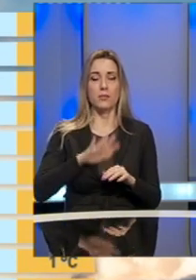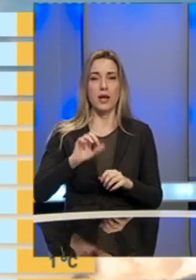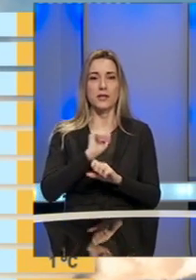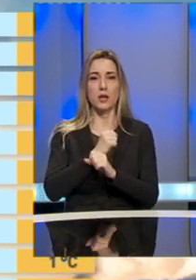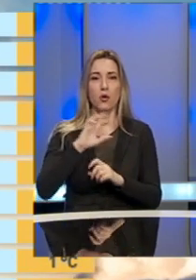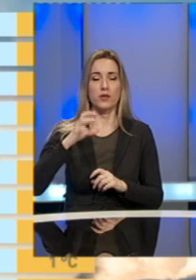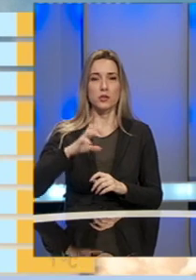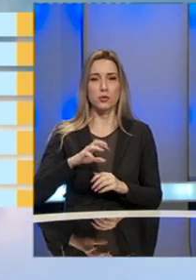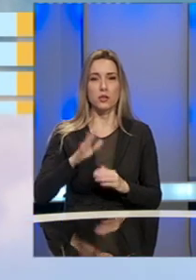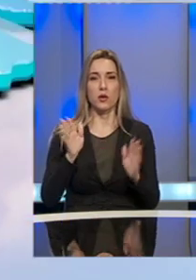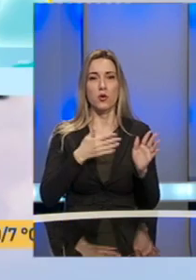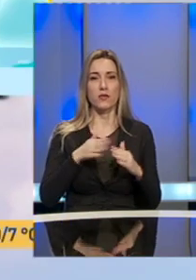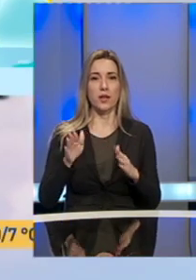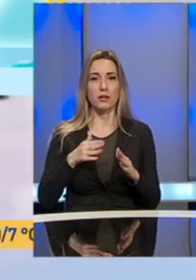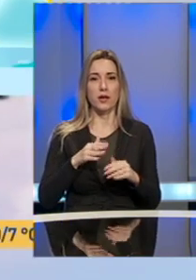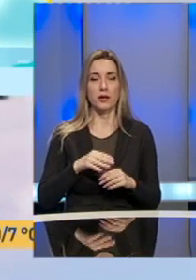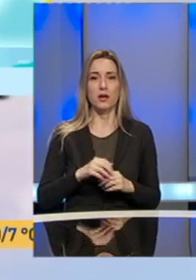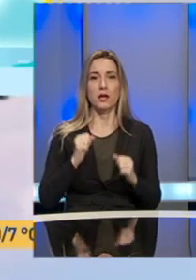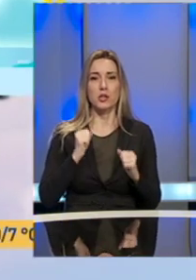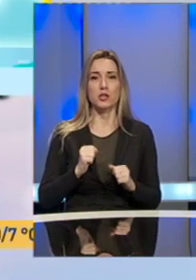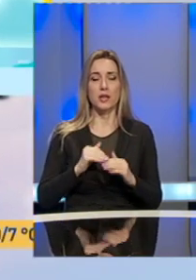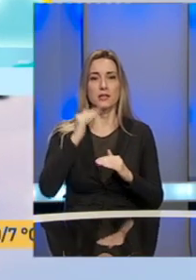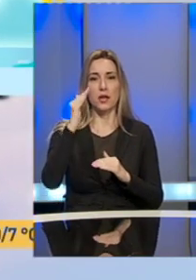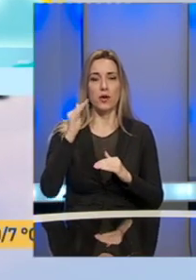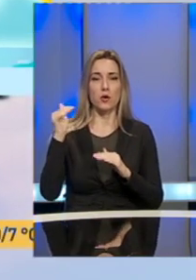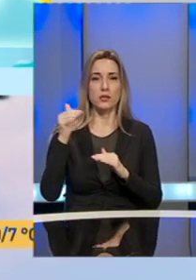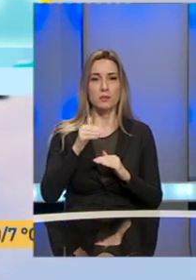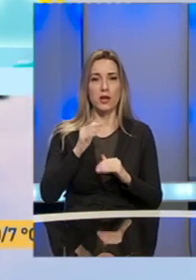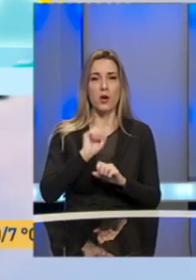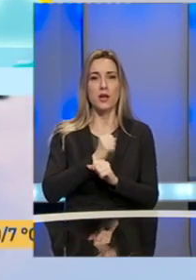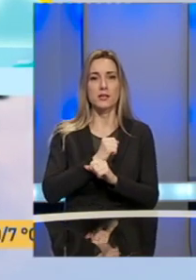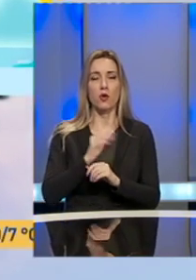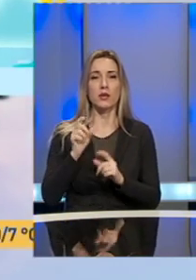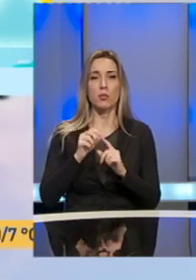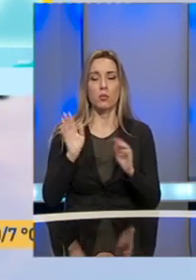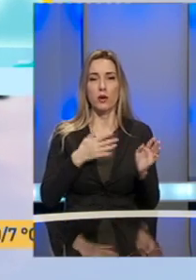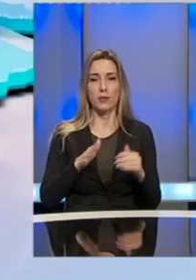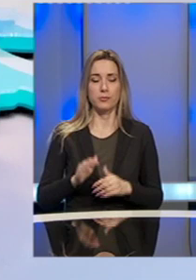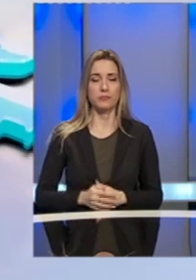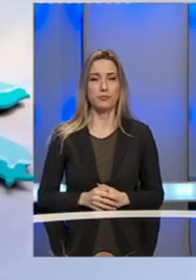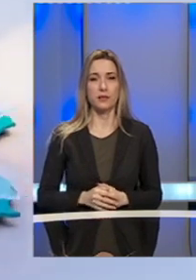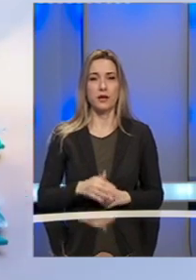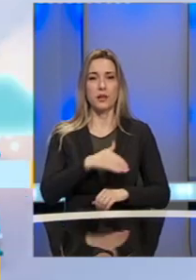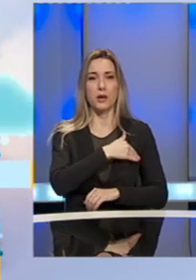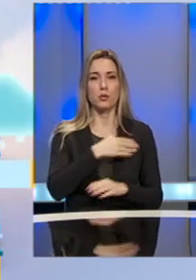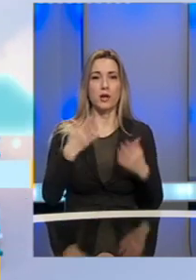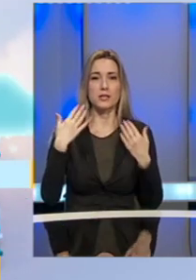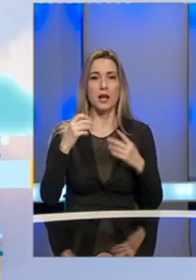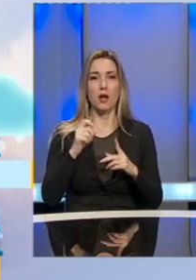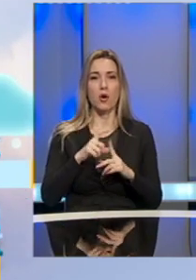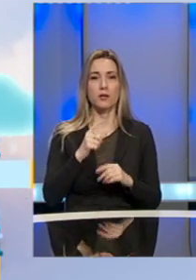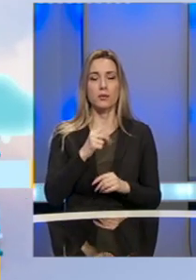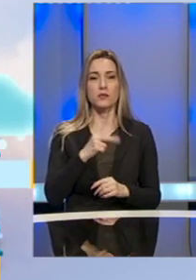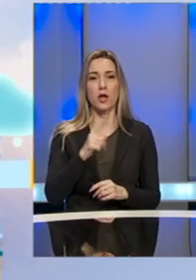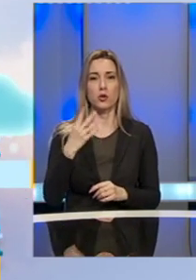Hercegovine sunčano. Vjetar u Bosni umjerene jačine sjevernog smjera, a u Hercegovini bura. temperatura zraka od minus